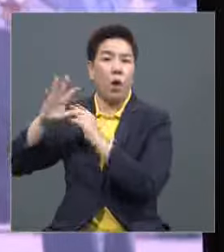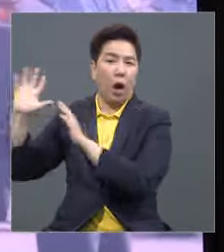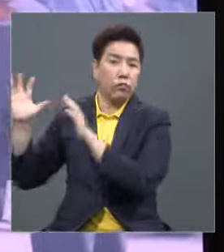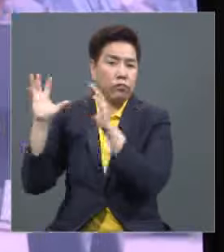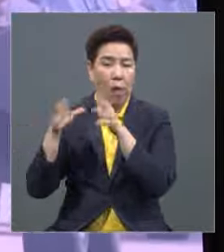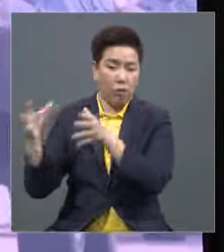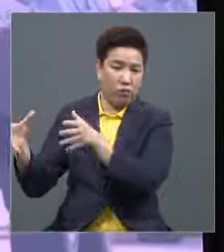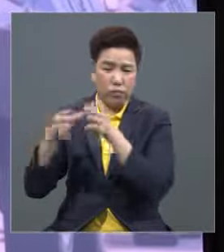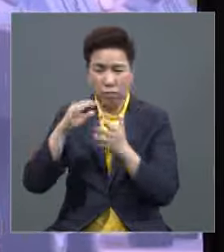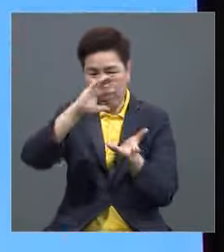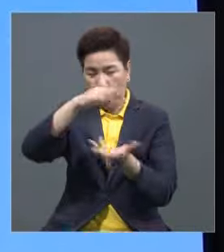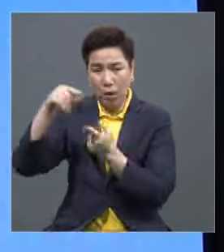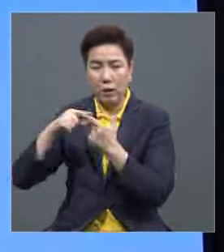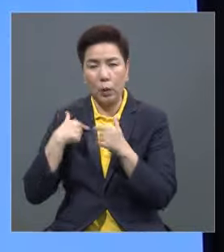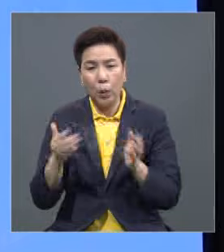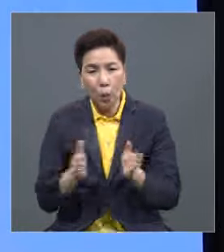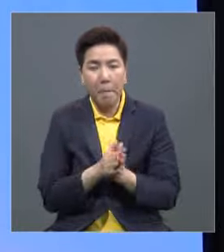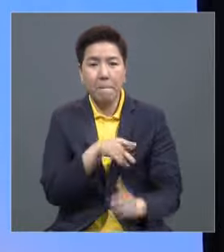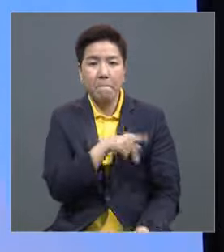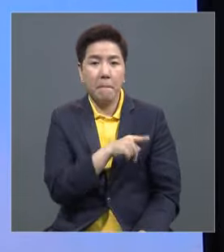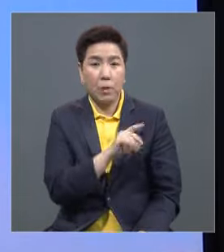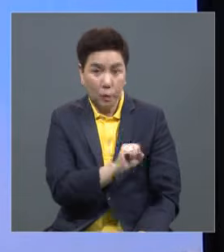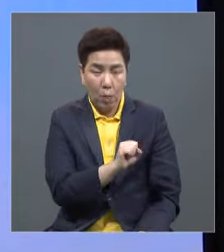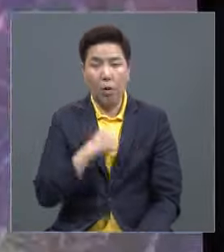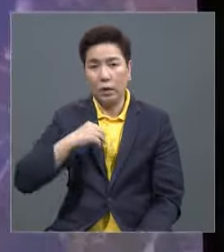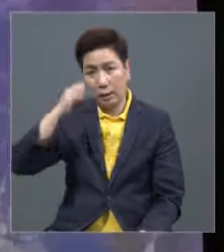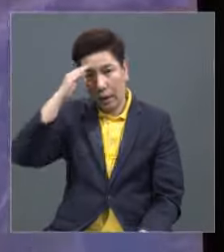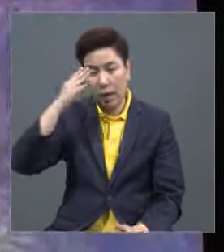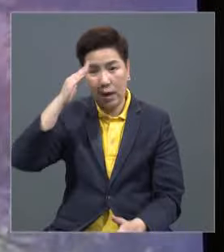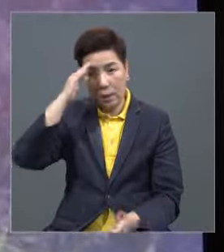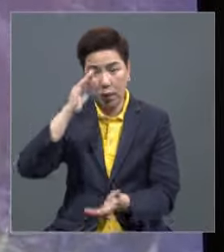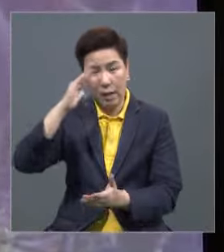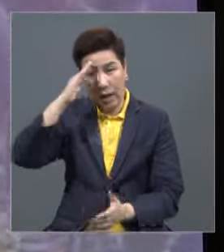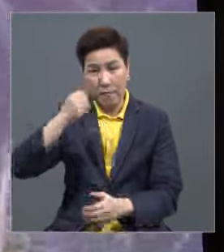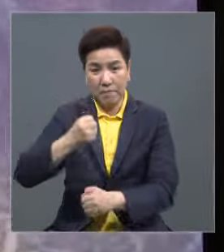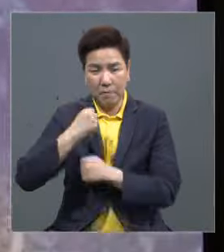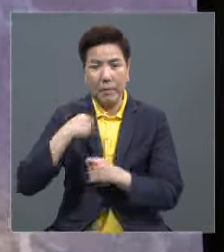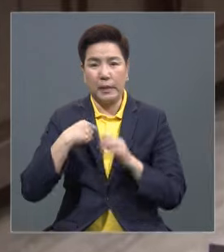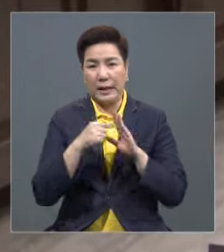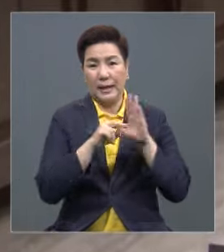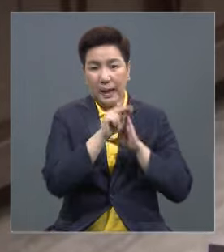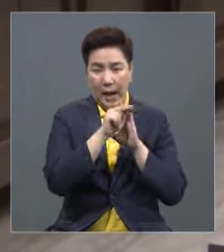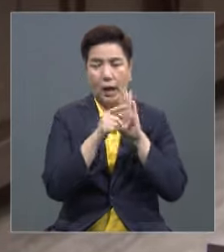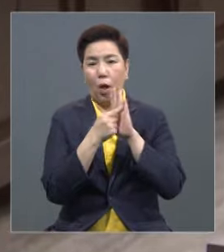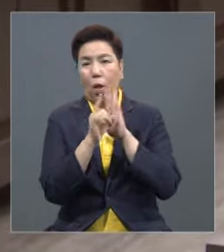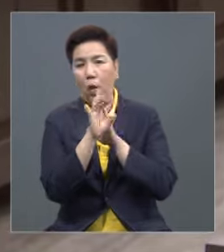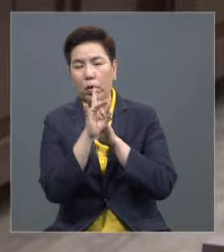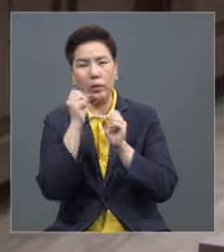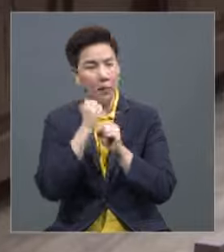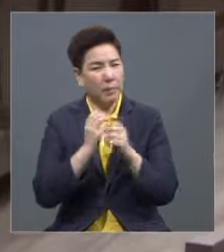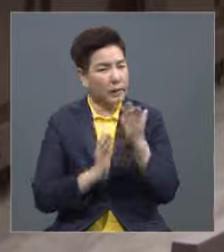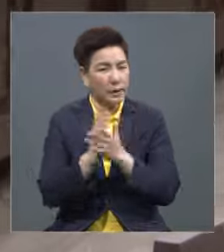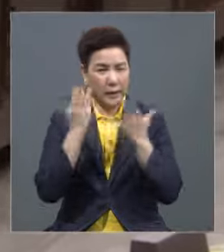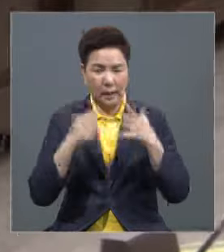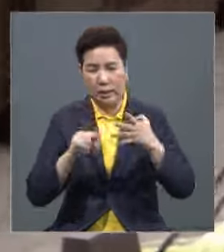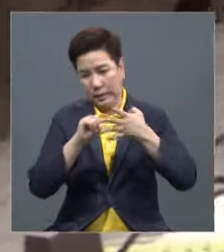มีการประสานการทำงานร่วมกับปปสและกองทัพปุกซึ่งขณะนี้มีจังหวัดน่าและร้อยเอ็ดเป็นจังหวัดนำร่องถือเป็นเรื่องที่ต้องทำให้สำเร็จภายใน